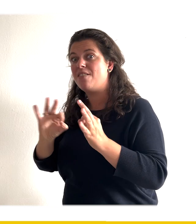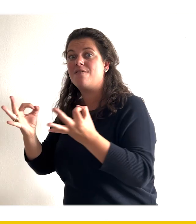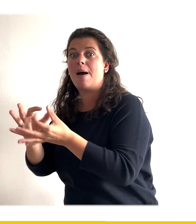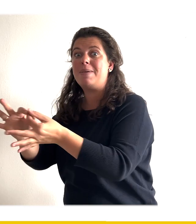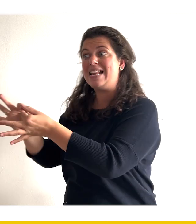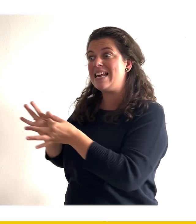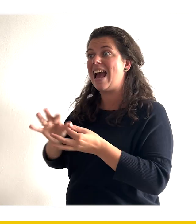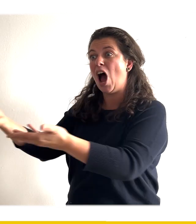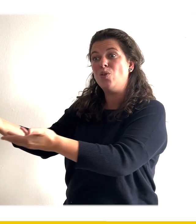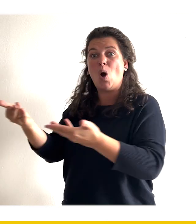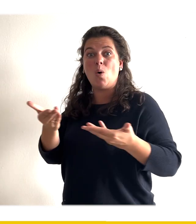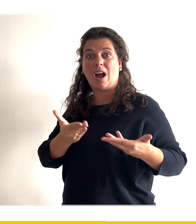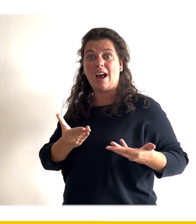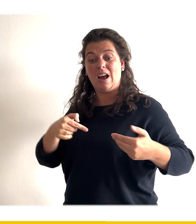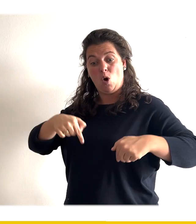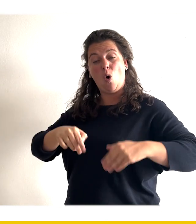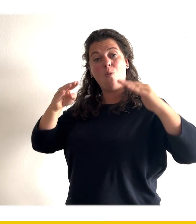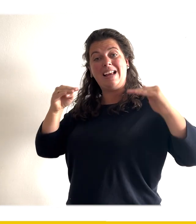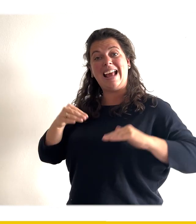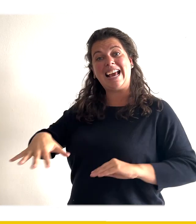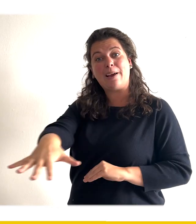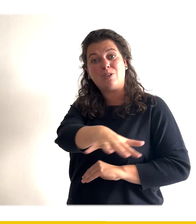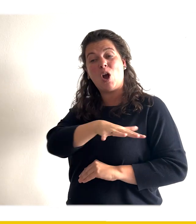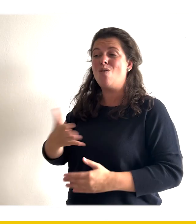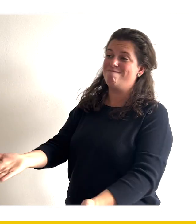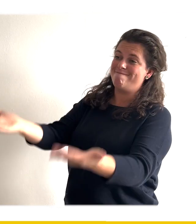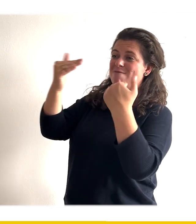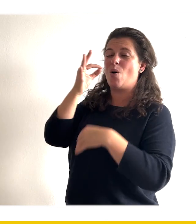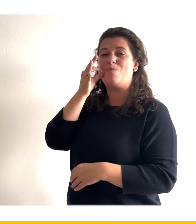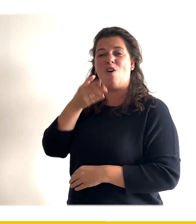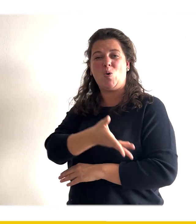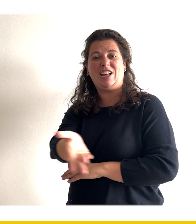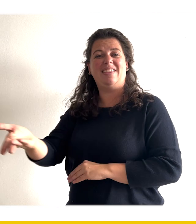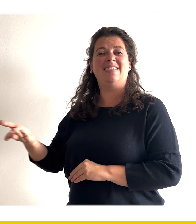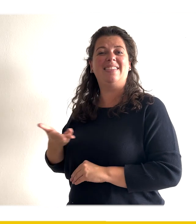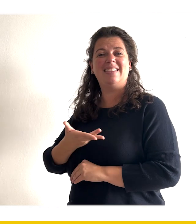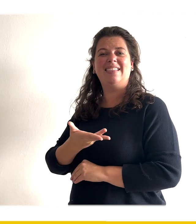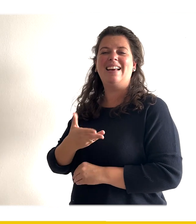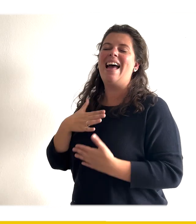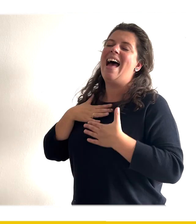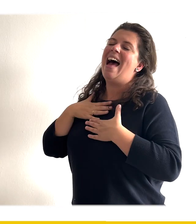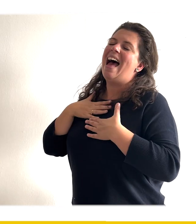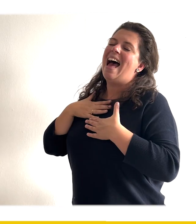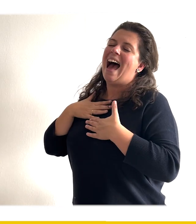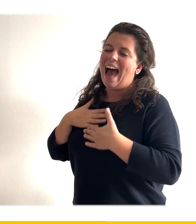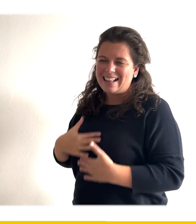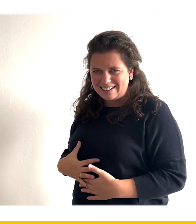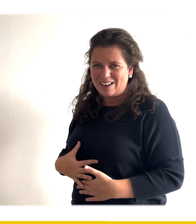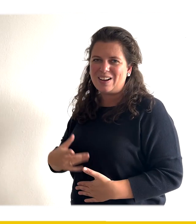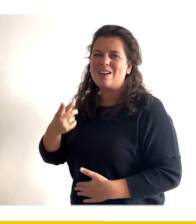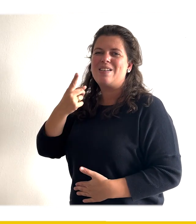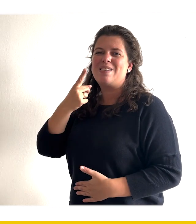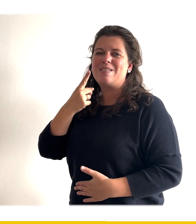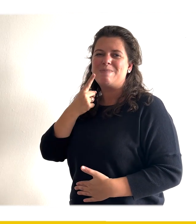om bij hem in Egypte te komen wonen. Eindelijk kan Jozef zijn papa weer